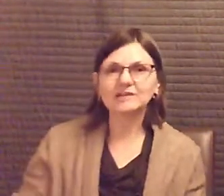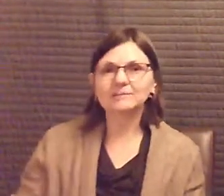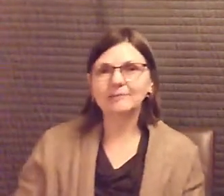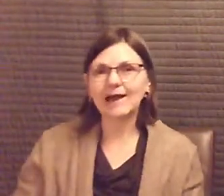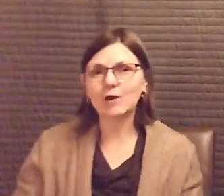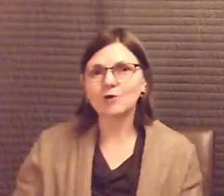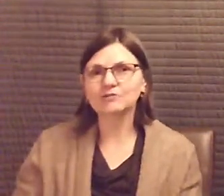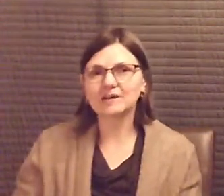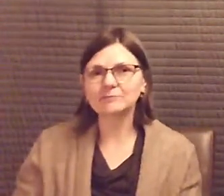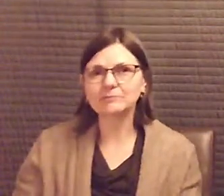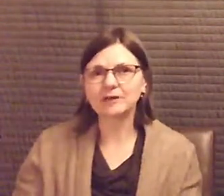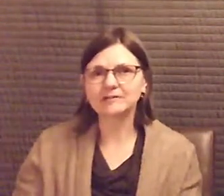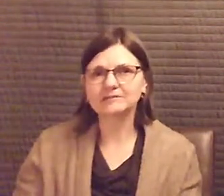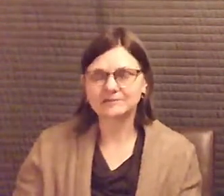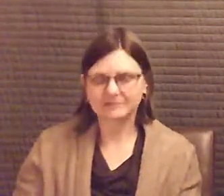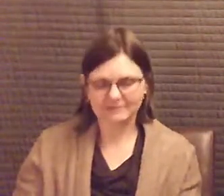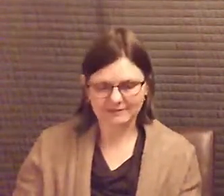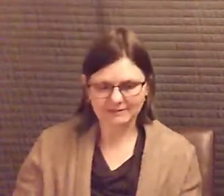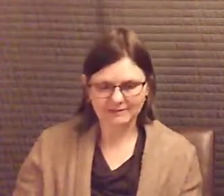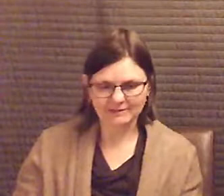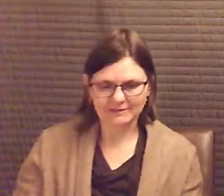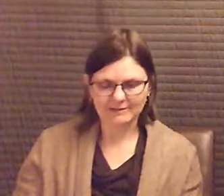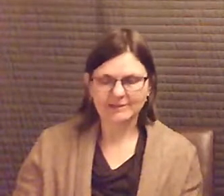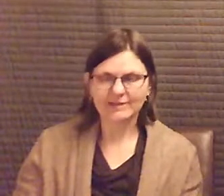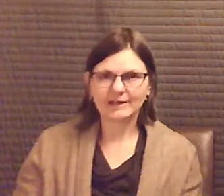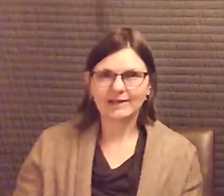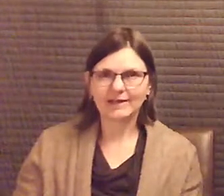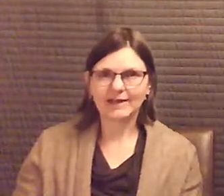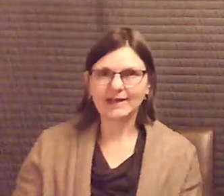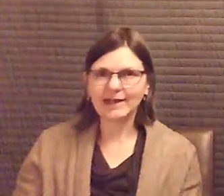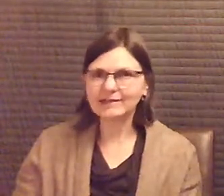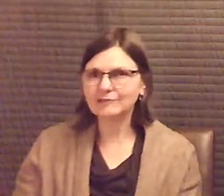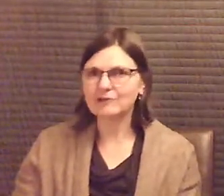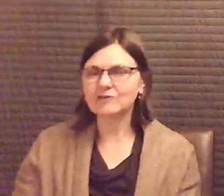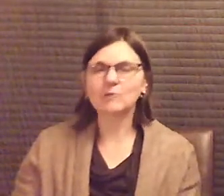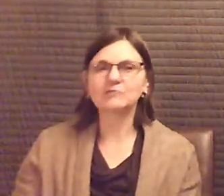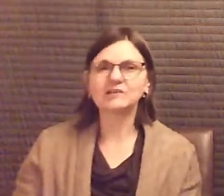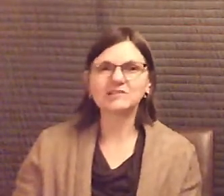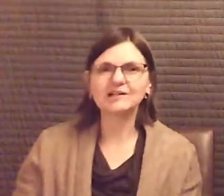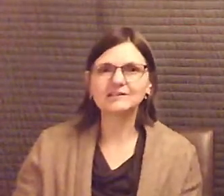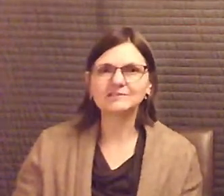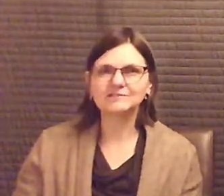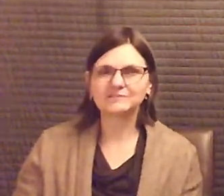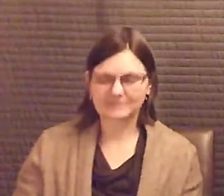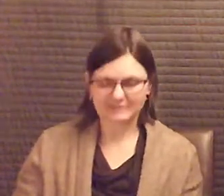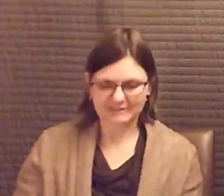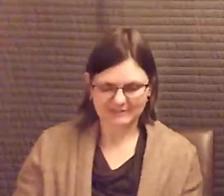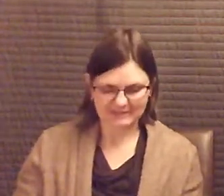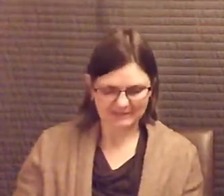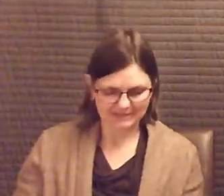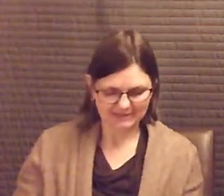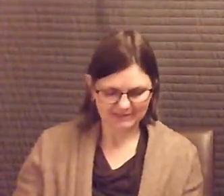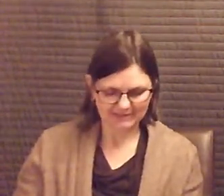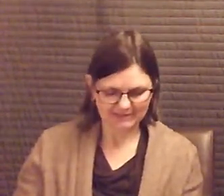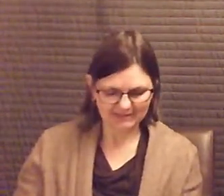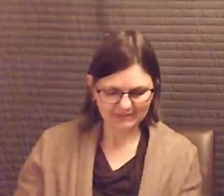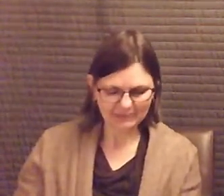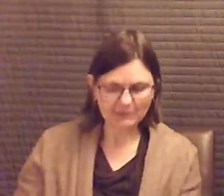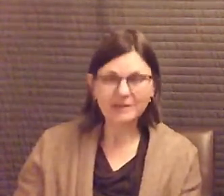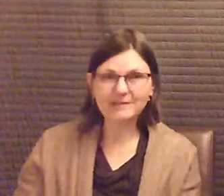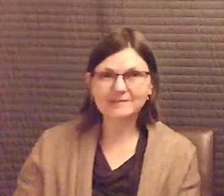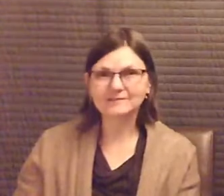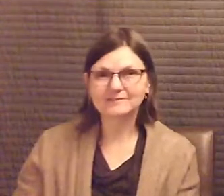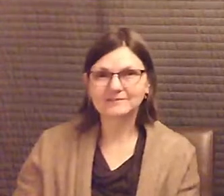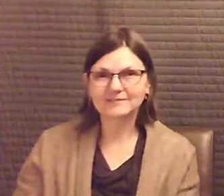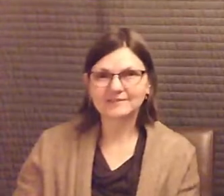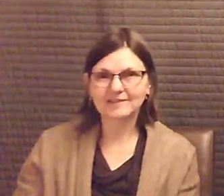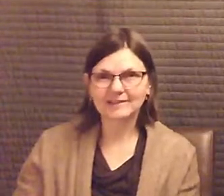had al die daar over egypte bracht een auto dan gamen van is redelijk gingen van kwam over is een robuust en trucs leiding dat heb ik